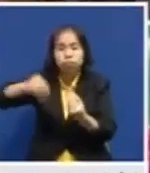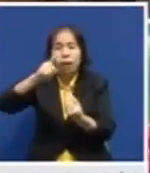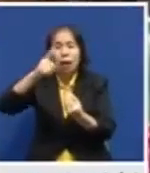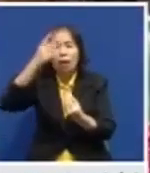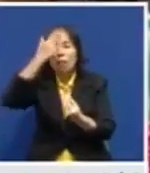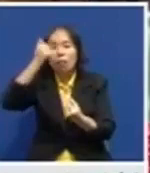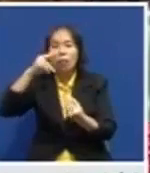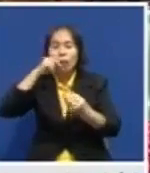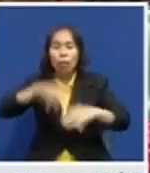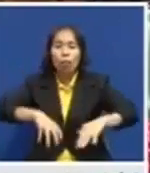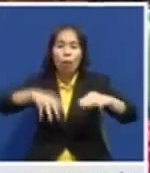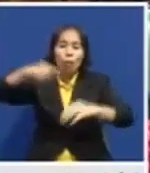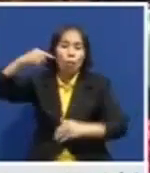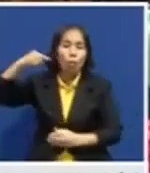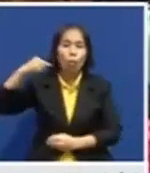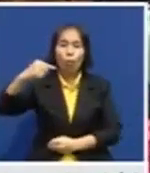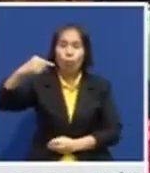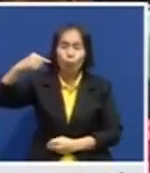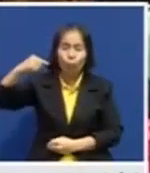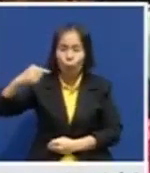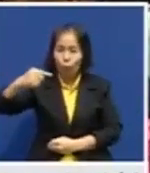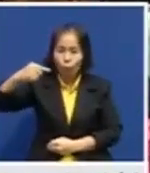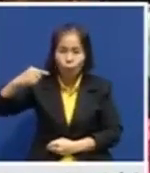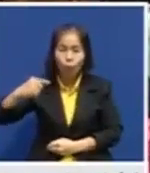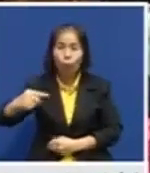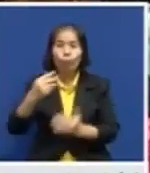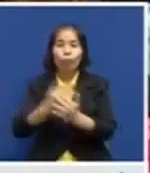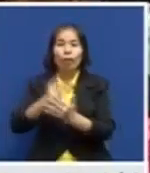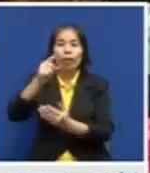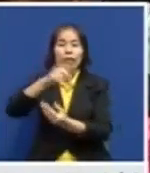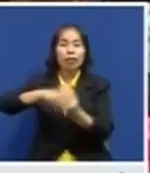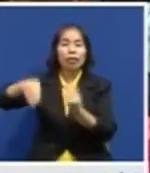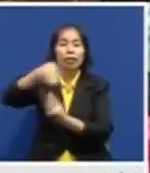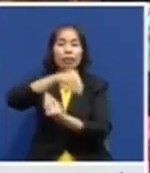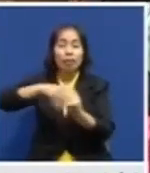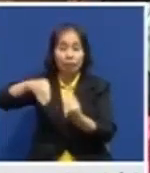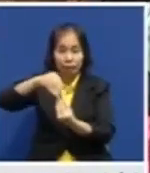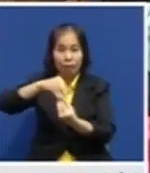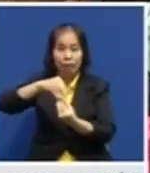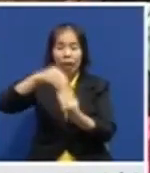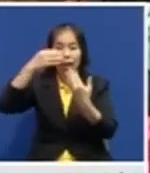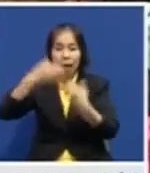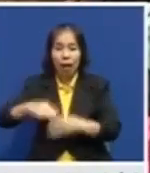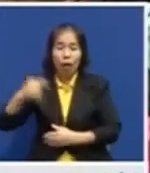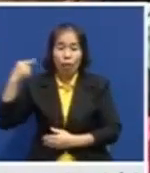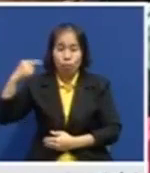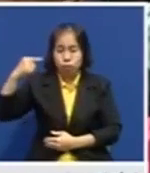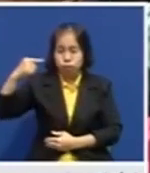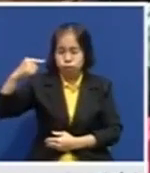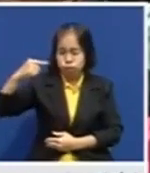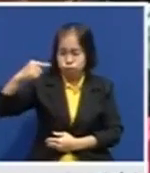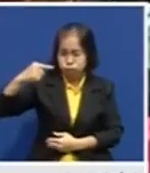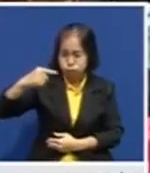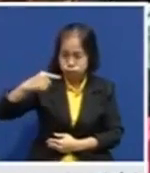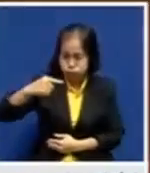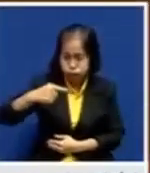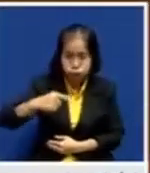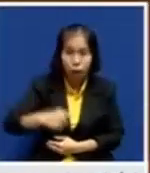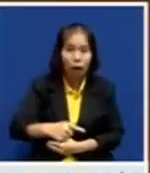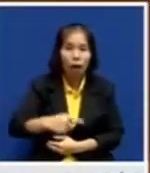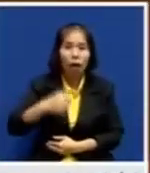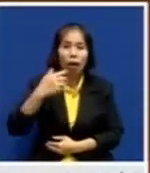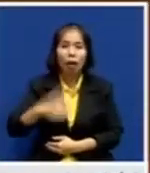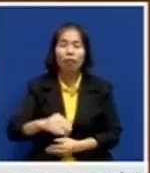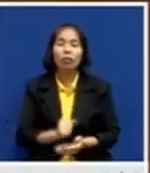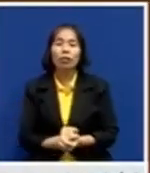ใหญ่เนี่ยมันติดลบมันหดตัวแต่หลังจากนั้นเนี่ยจาก 7.2% เนี่ยมันลงมาเหลือแค่ 2.7